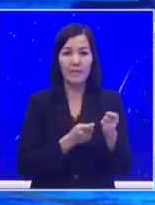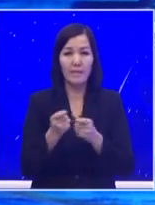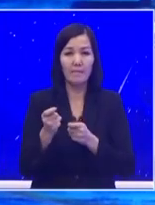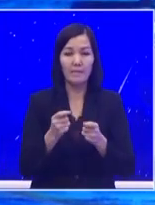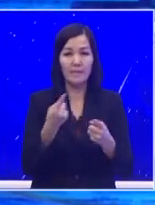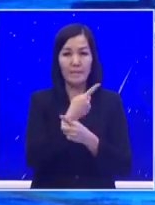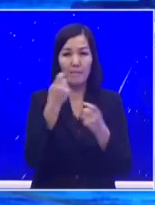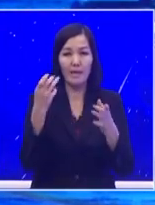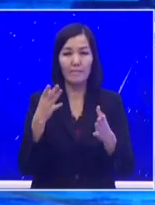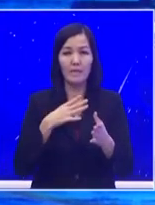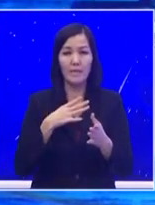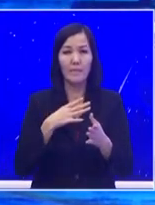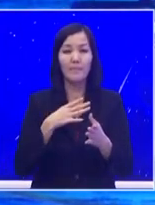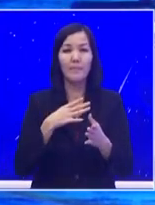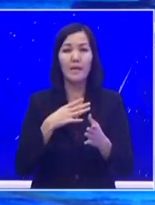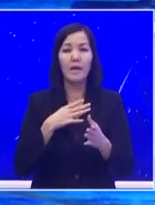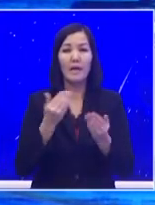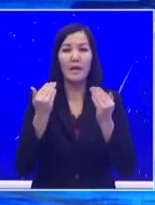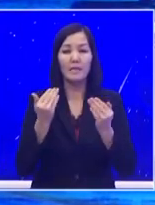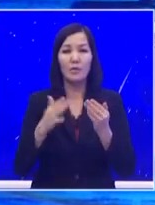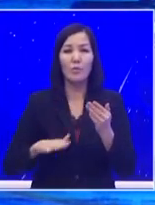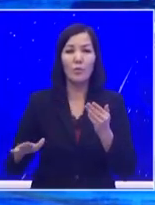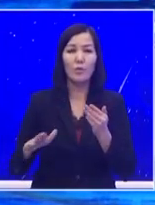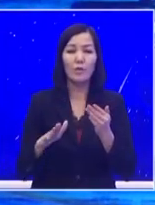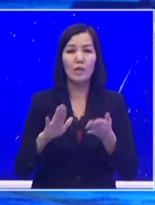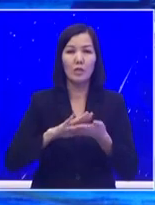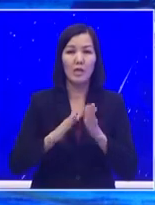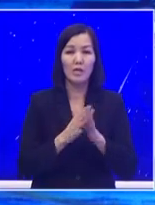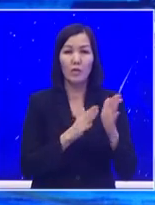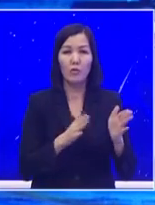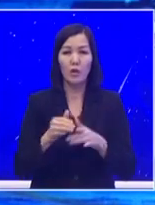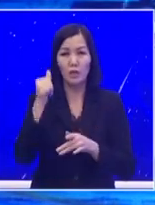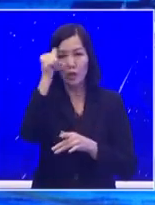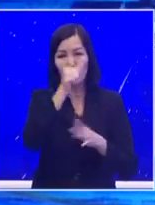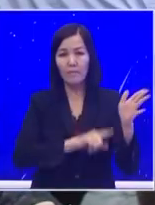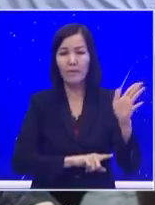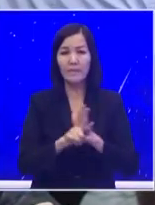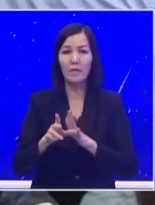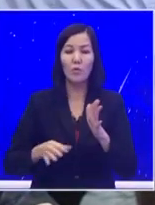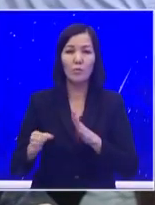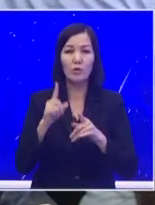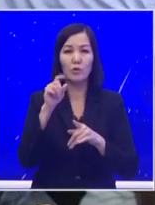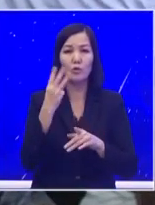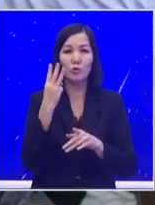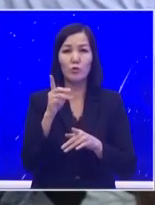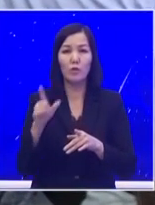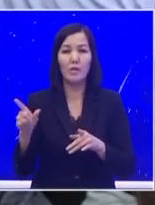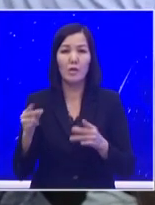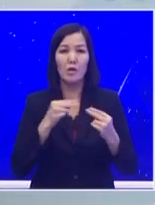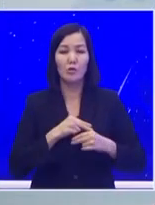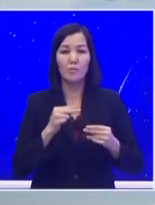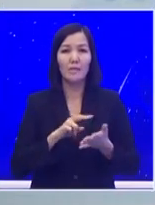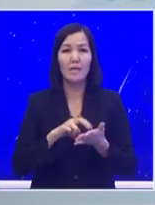бағдарламалар басқармасының мамандары мәлімдеді. Олардың ақпарынша өңірдегі жағдай тұрақты. Жыл басынан бері облыста 103 адам жұмыстан